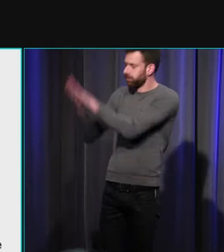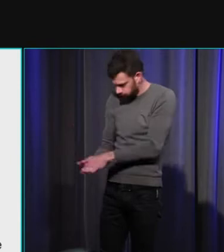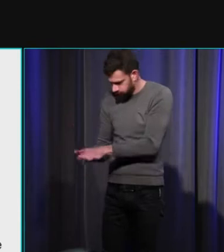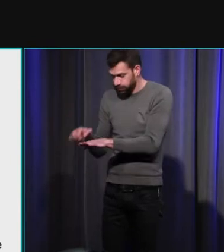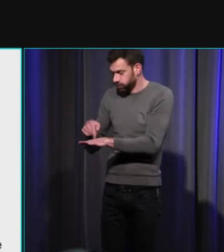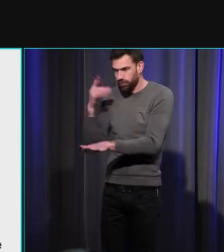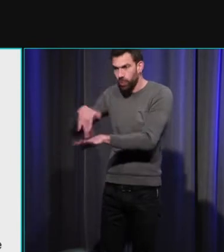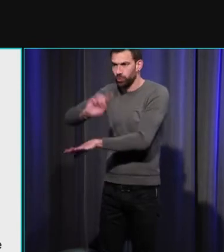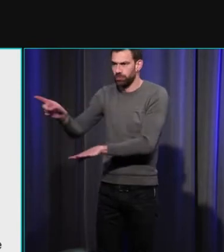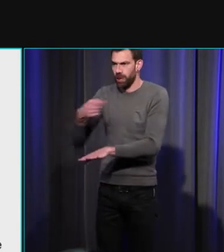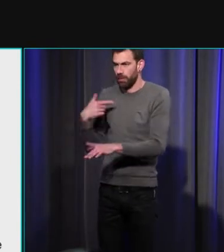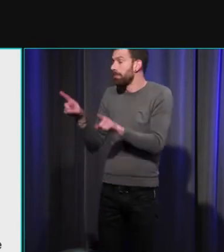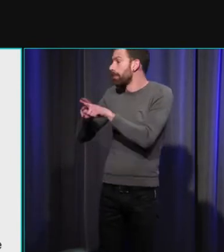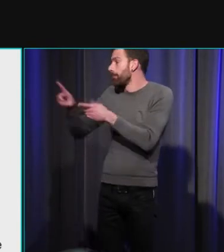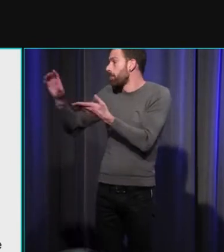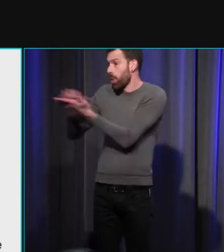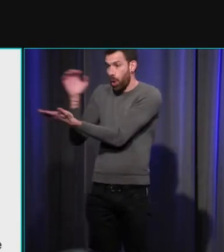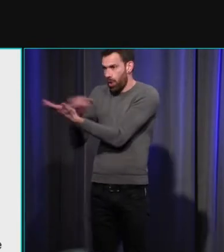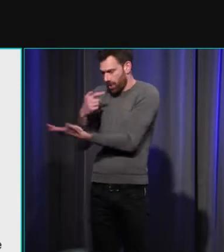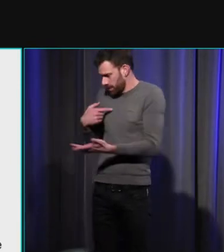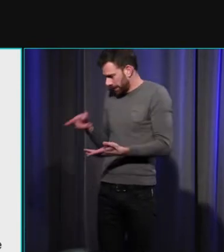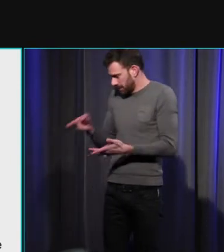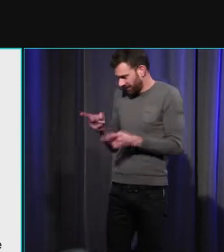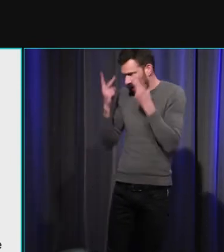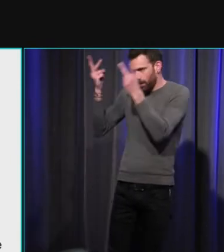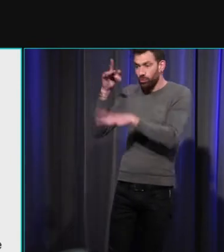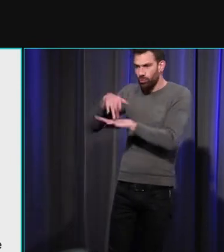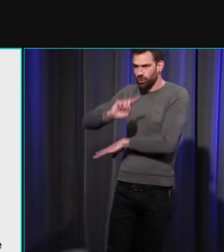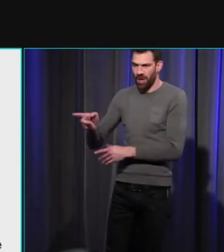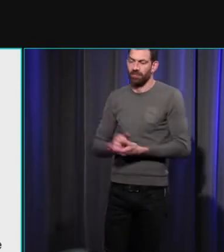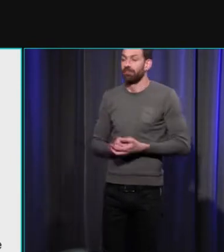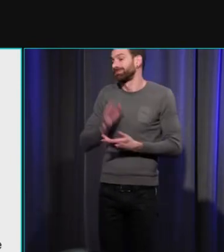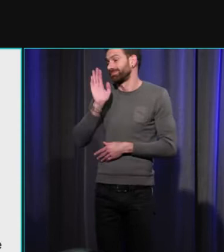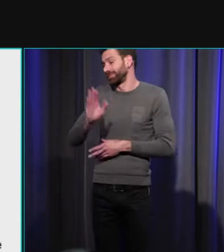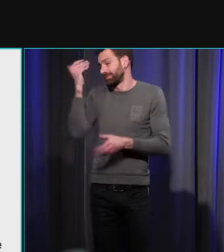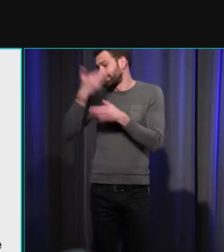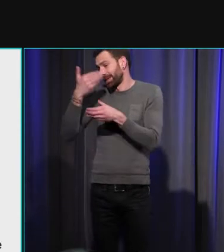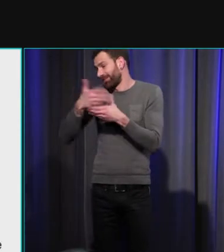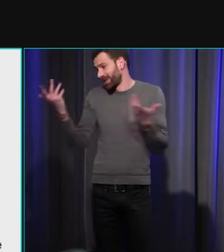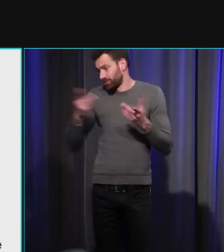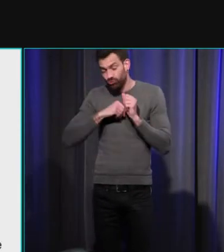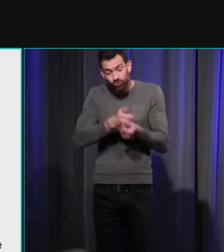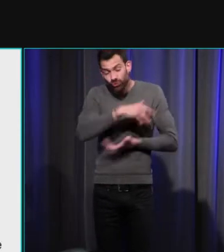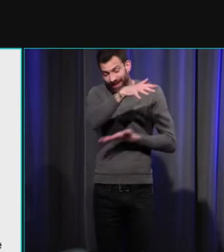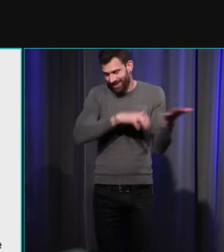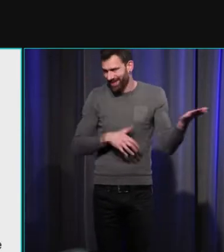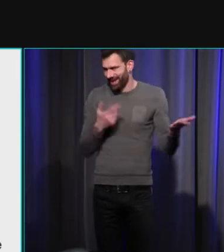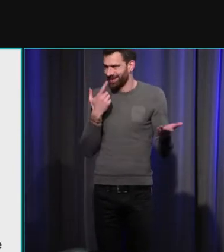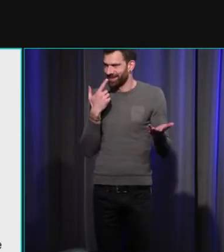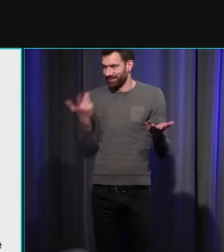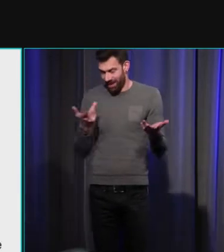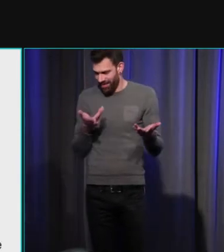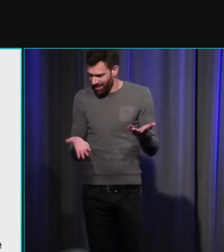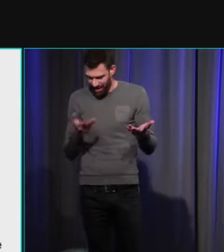c'est comme ça c'est très médiéval ont fait de l'exégèse et ses traits juifs aussi on critique la bible on essaie de la